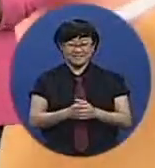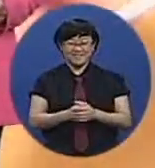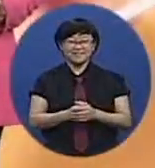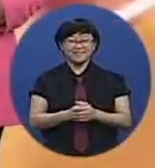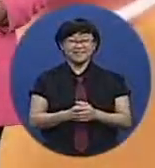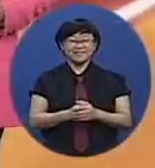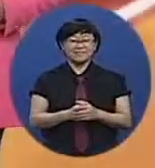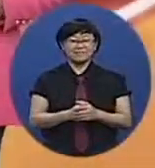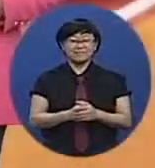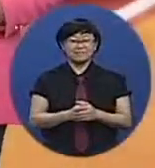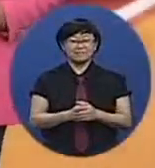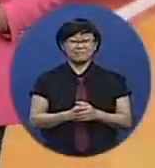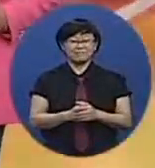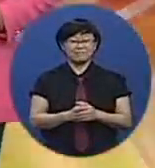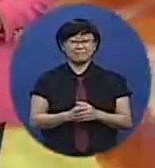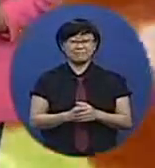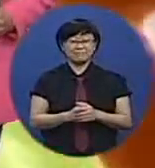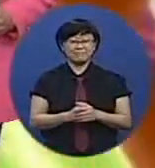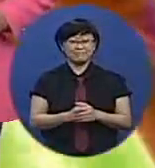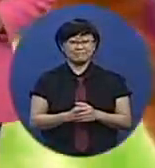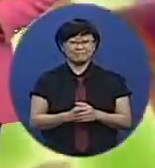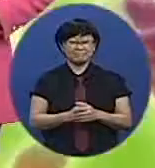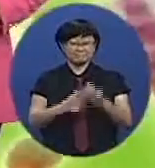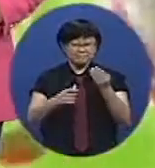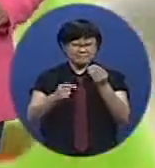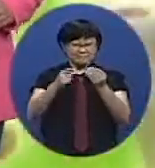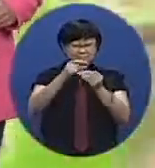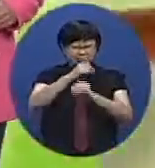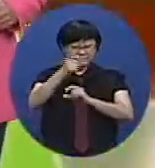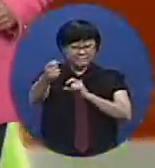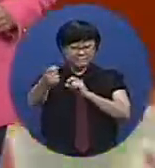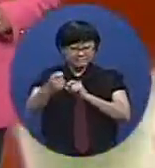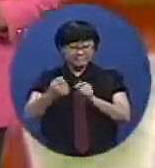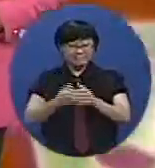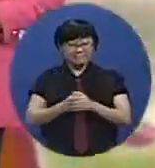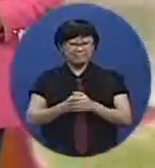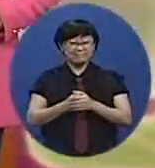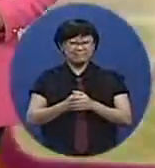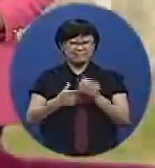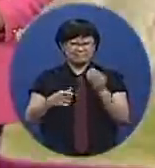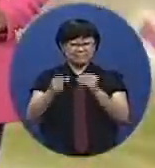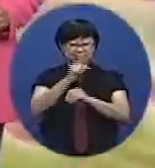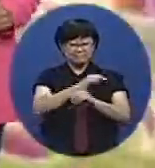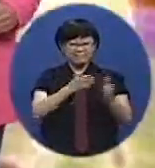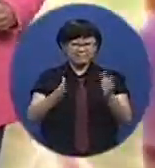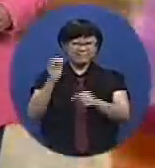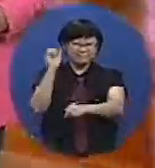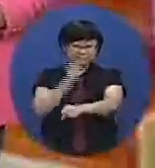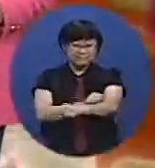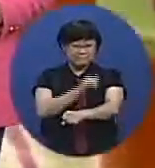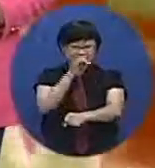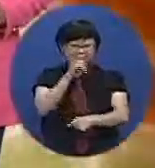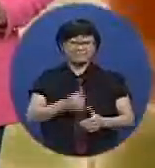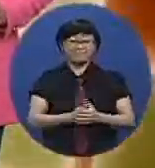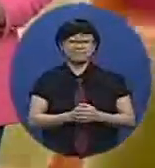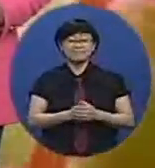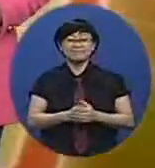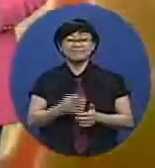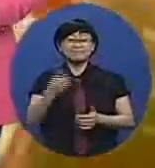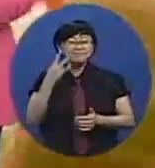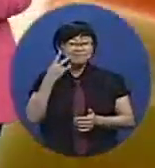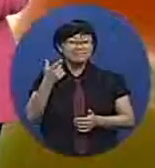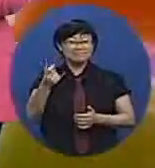반갑습니다. 어떻게, 이제 추석이 가까워 하는데요. 추석 준비는 잘하고 계십니까? 예,